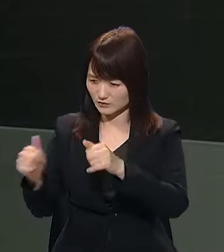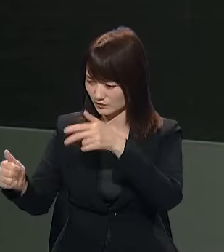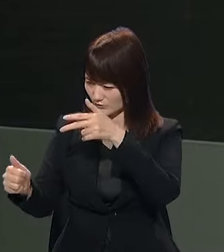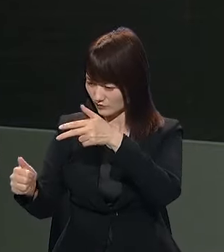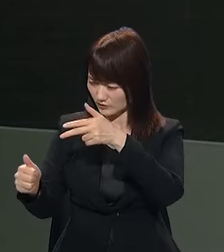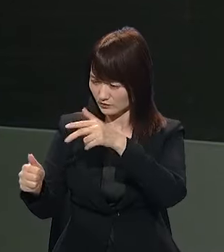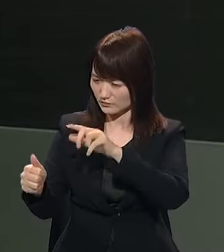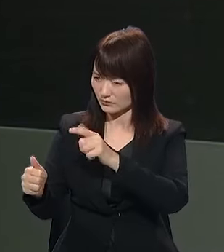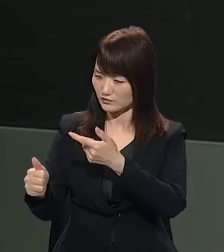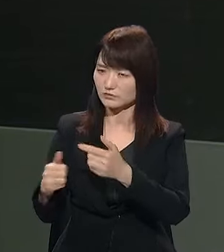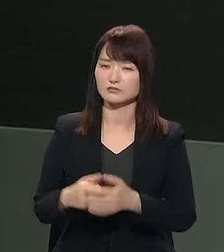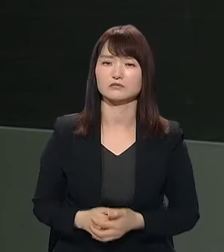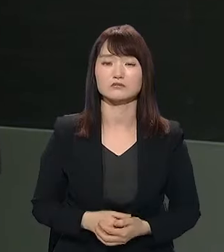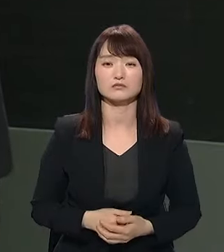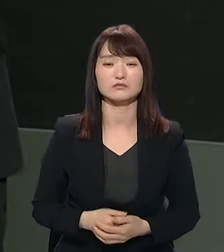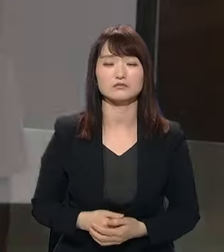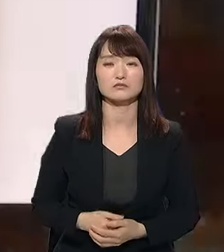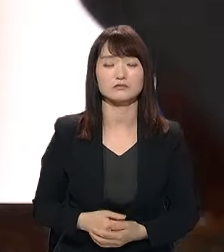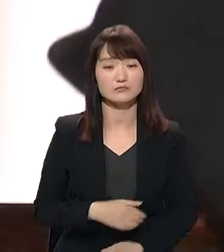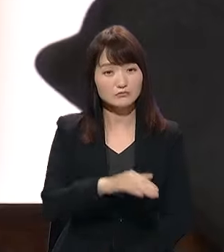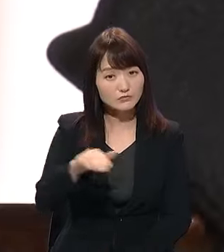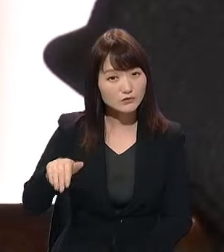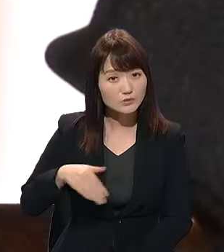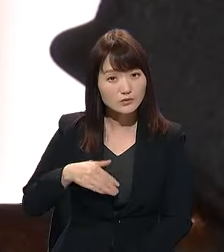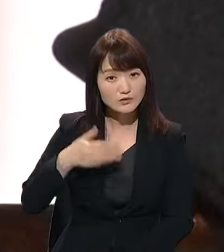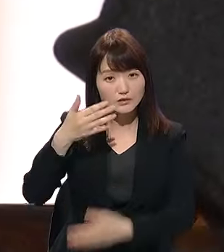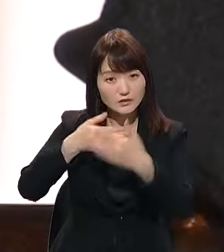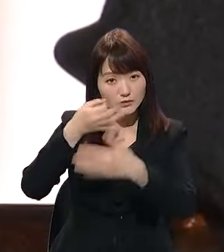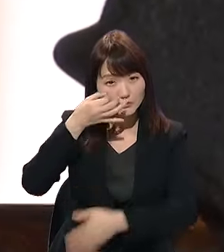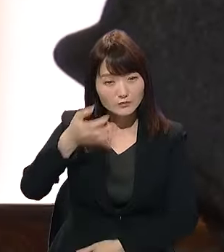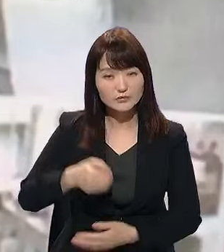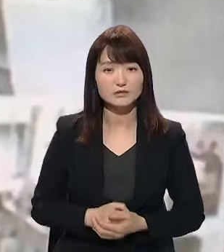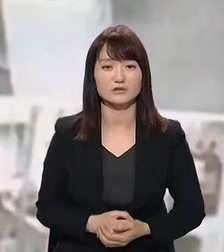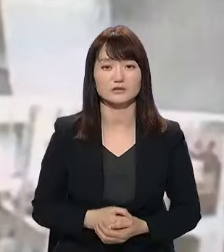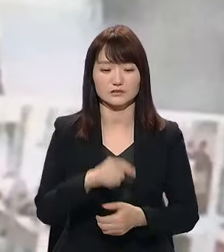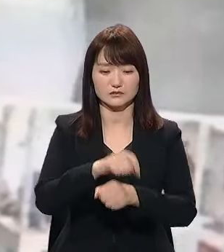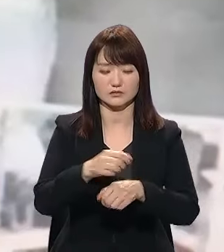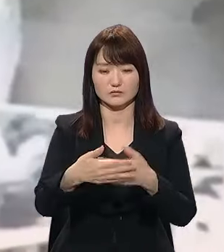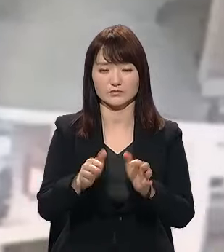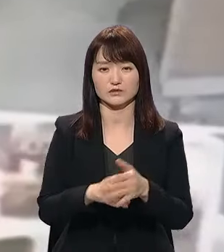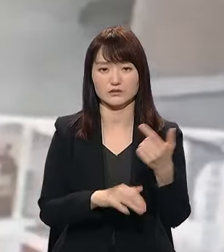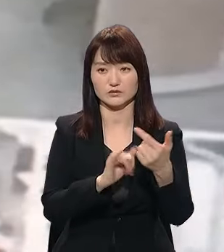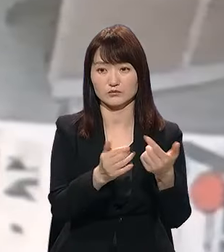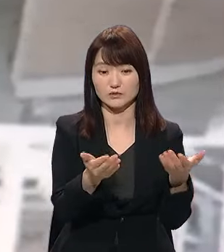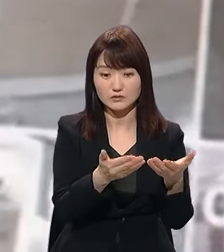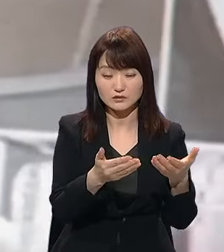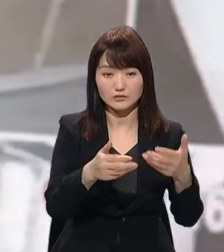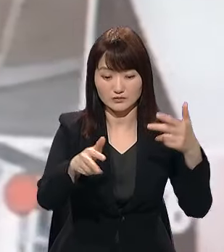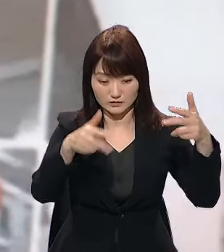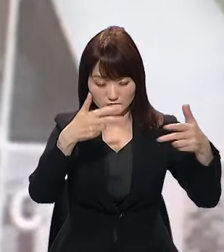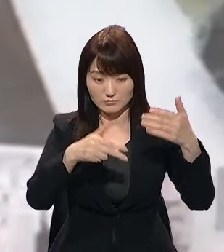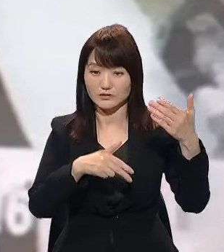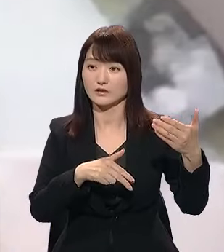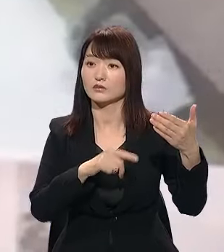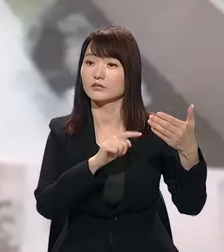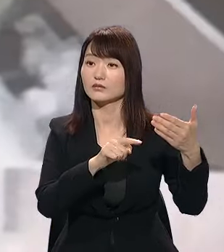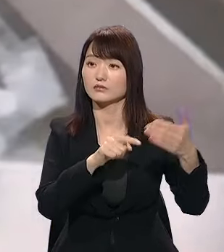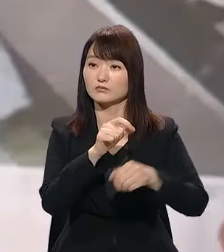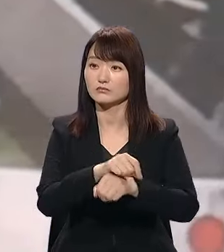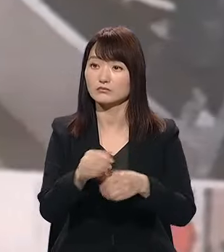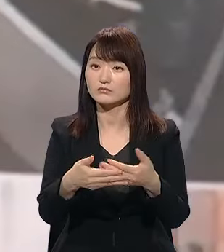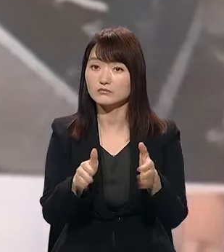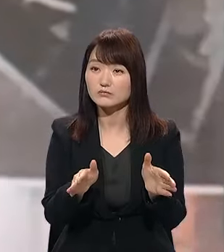보여 드렸잖아요 사무실에 어 여섯 명이 일하는 사무실에 CCTV 아대 자 그럼 저 사무실에 있던